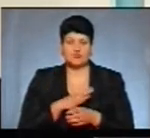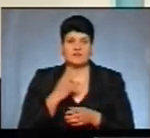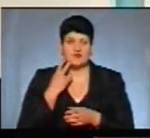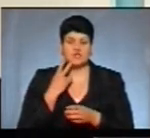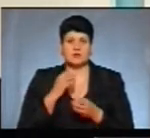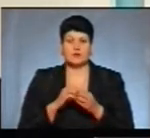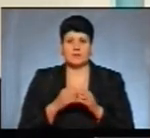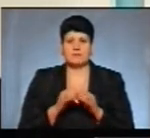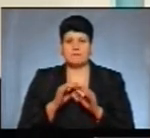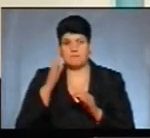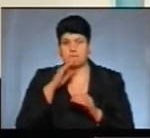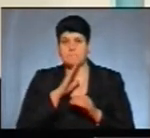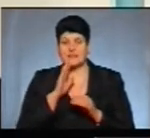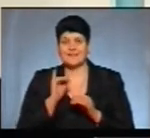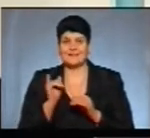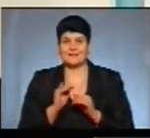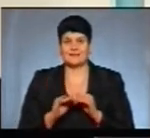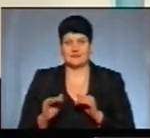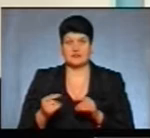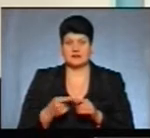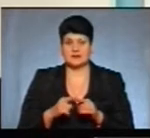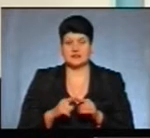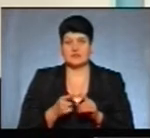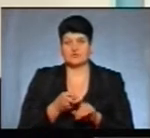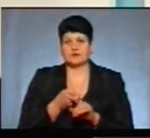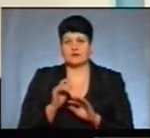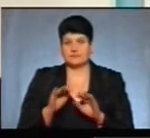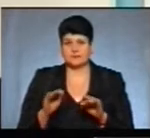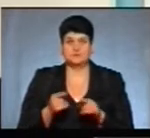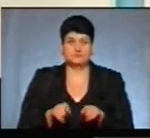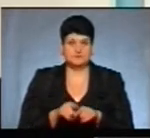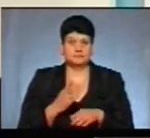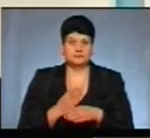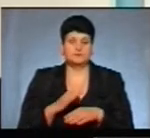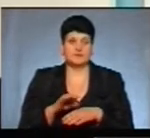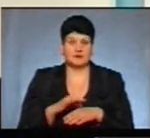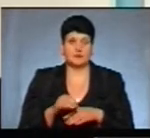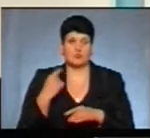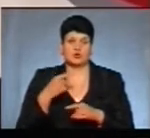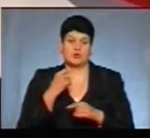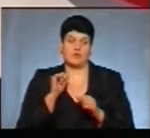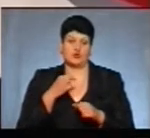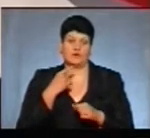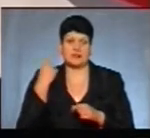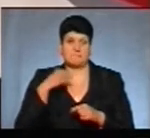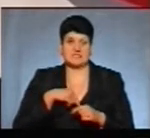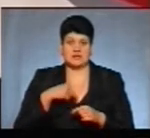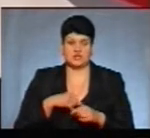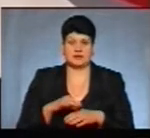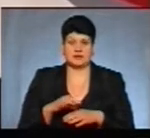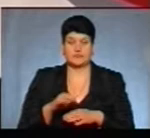проблема, батьки і діти. Стосовно дітей, це також насильство. Особливо тут вже можна говорити про психічне насильство. Якщо